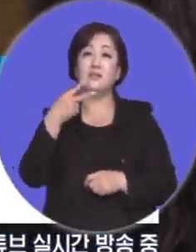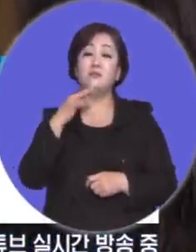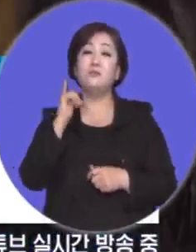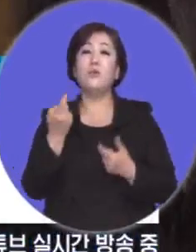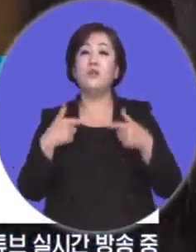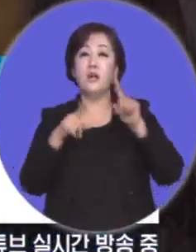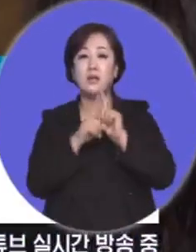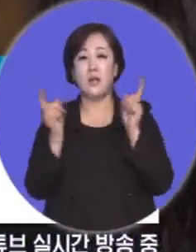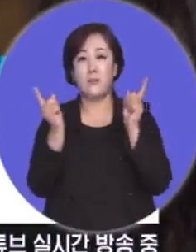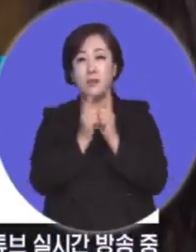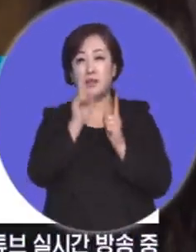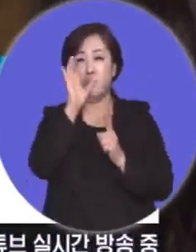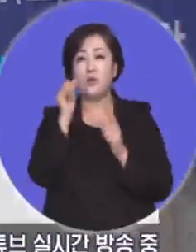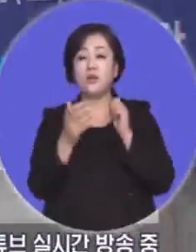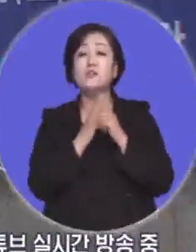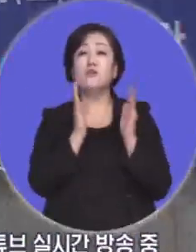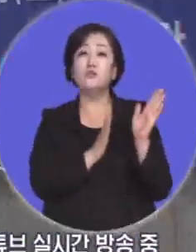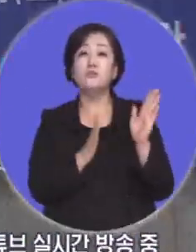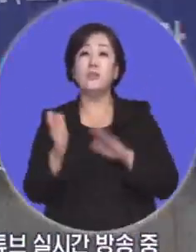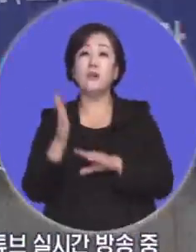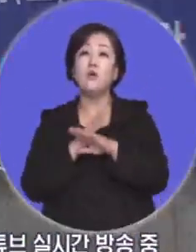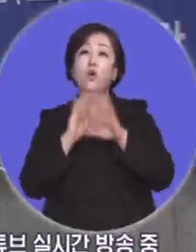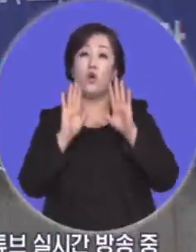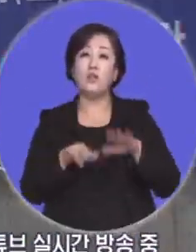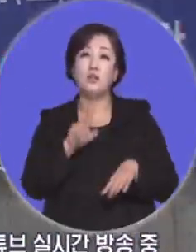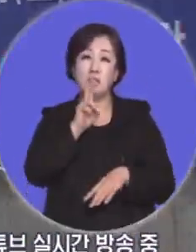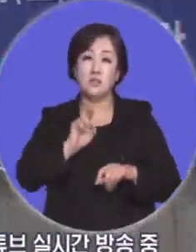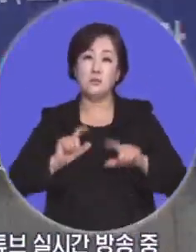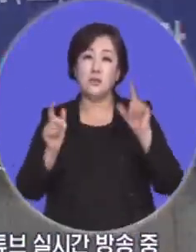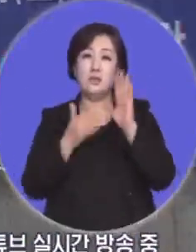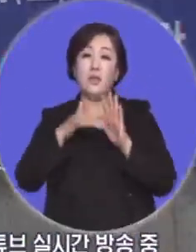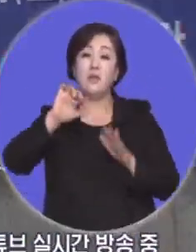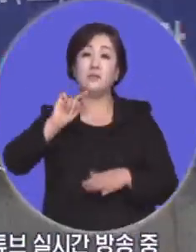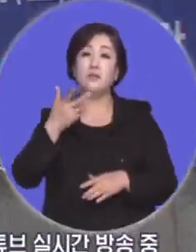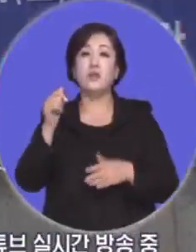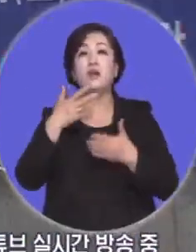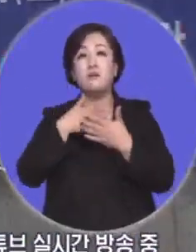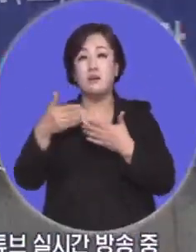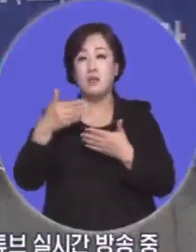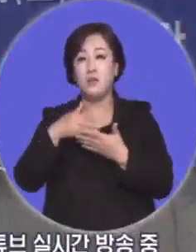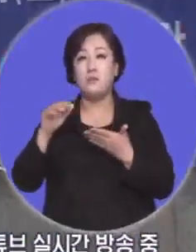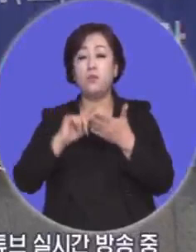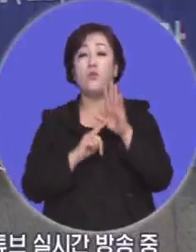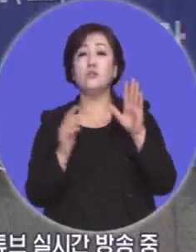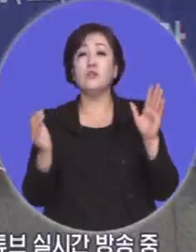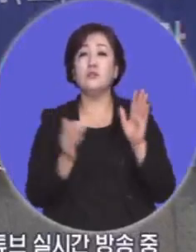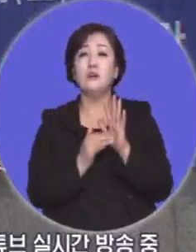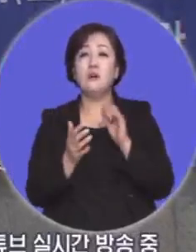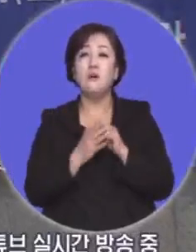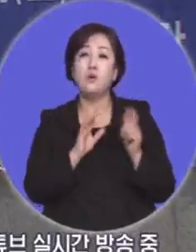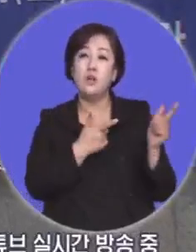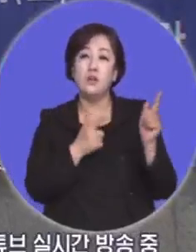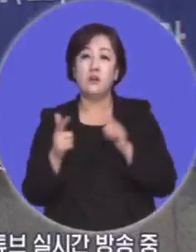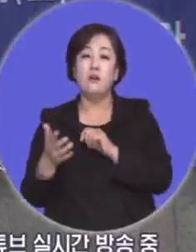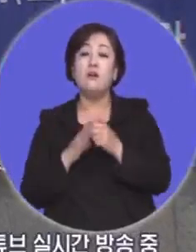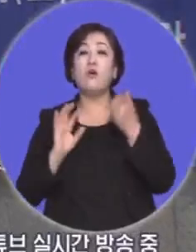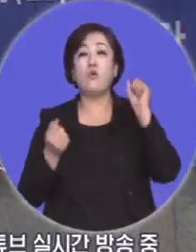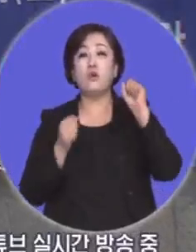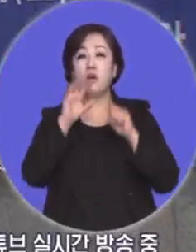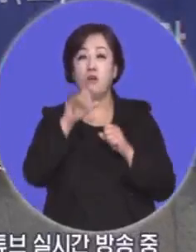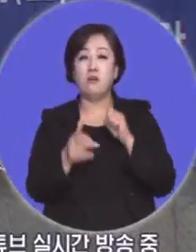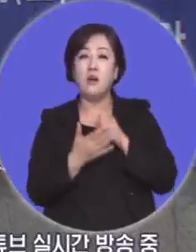싶어서 준비했습니다. 오는 20일에는 전원경의 그림 콘서트도 열리게 되는데요. 다양한 공연들과